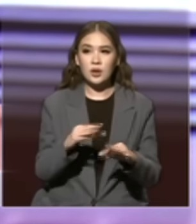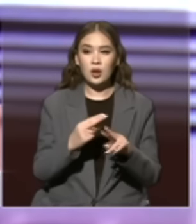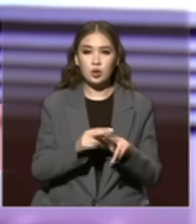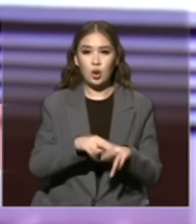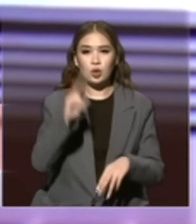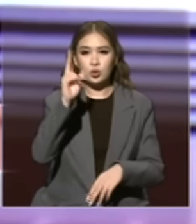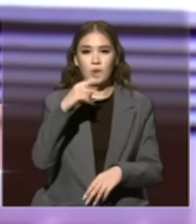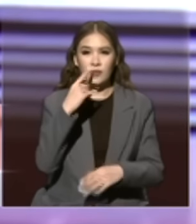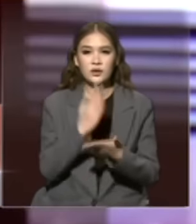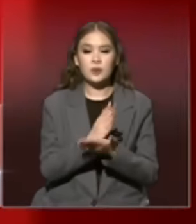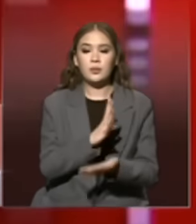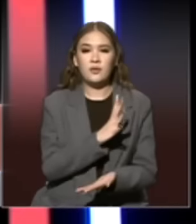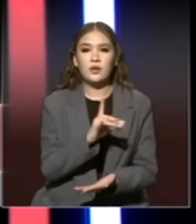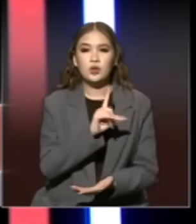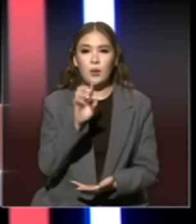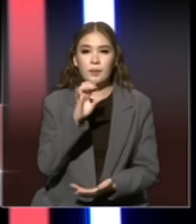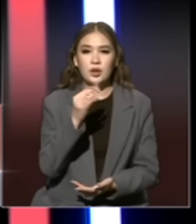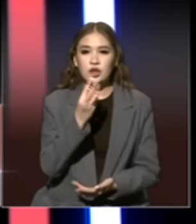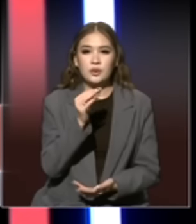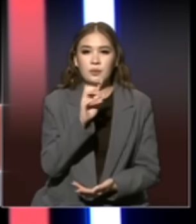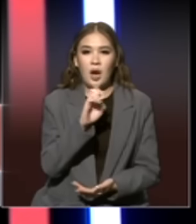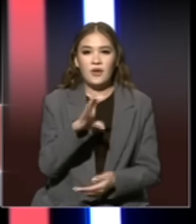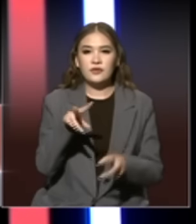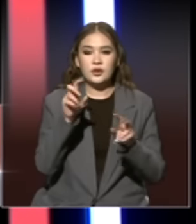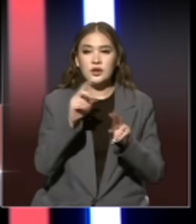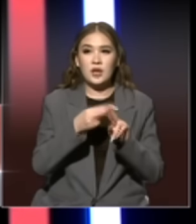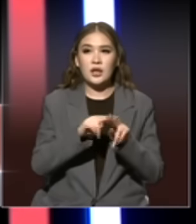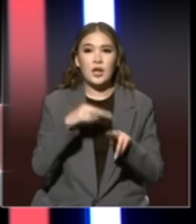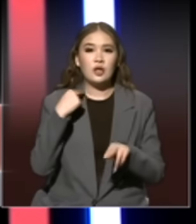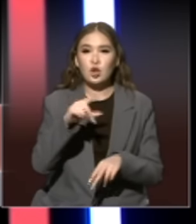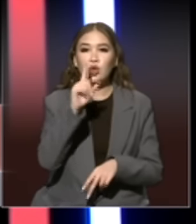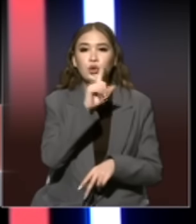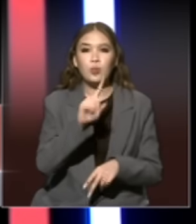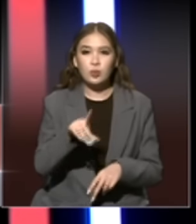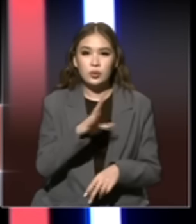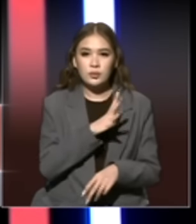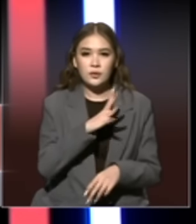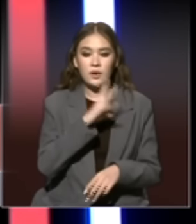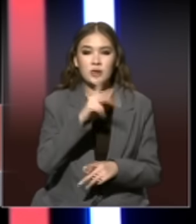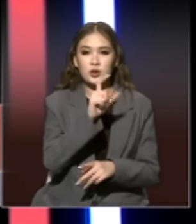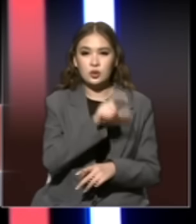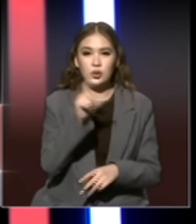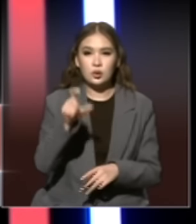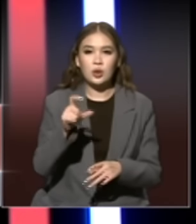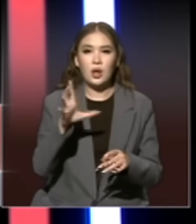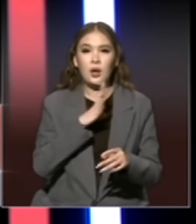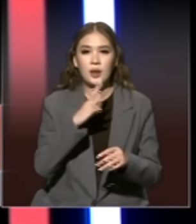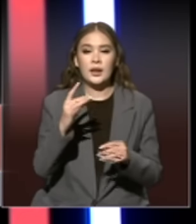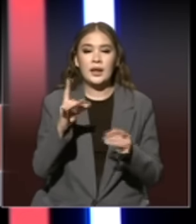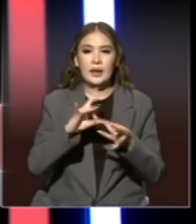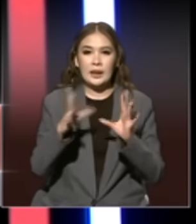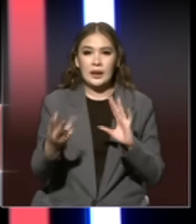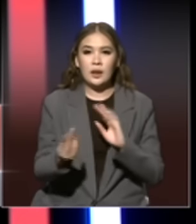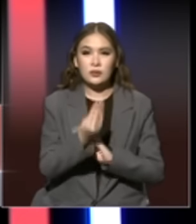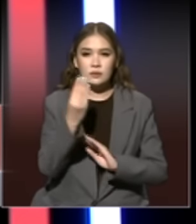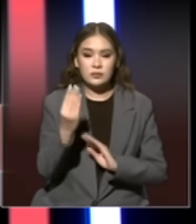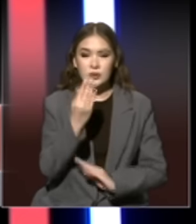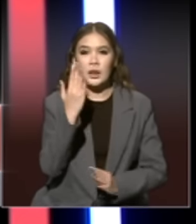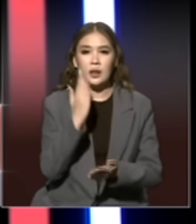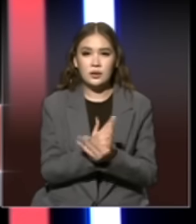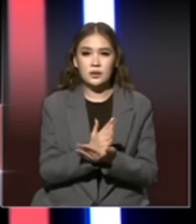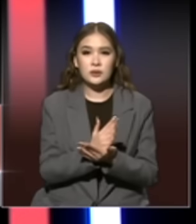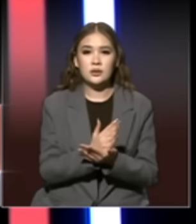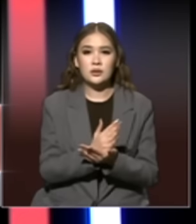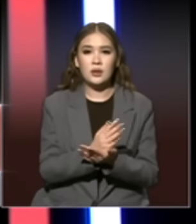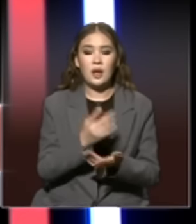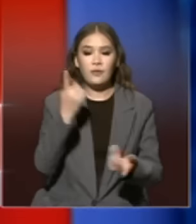дегендер де бар ғой. Иә, онда тұрған ештеңке жоқ. Біз әлеуметтік желімен санасуымыз керек. Әлеуметтік желіде қарапайым халық отырады, азаматтарымыз отырады. Бишімбаевтікі